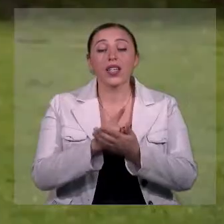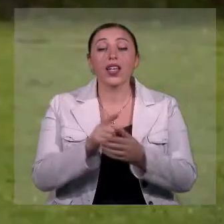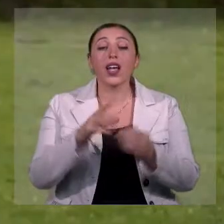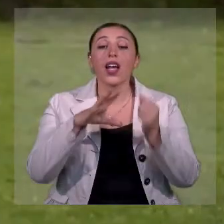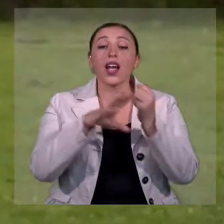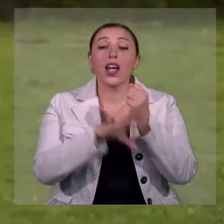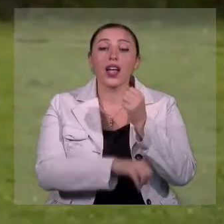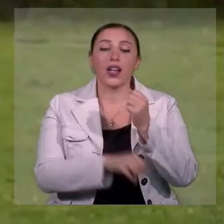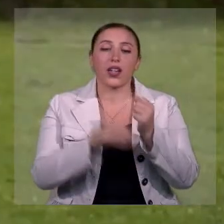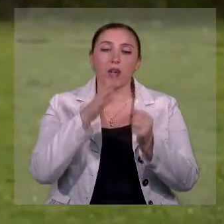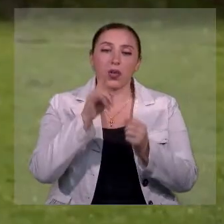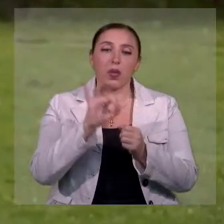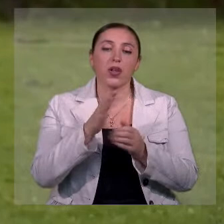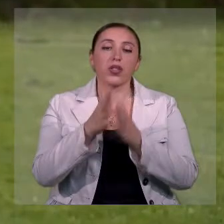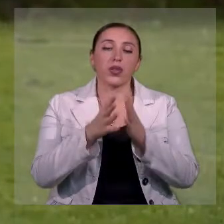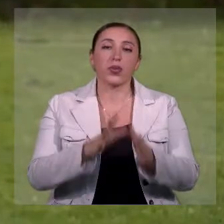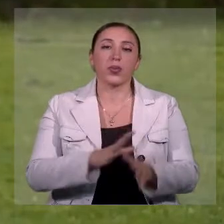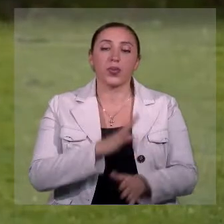ավարտին։